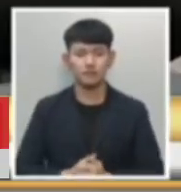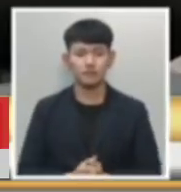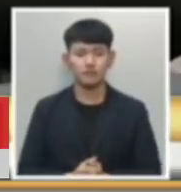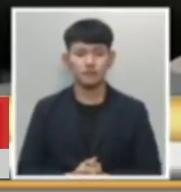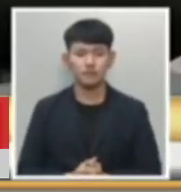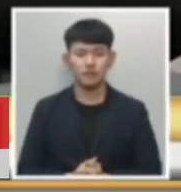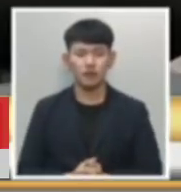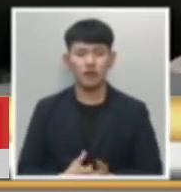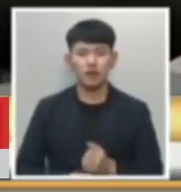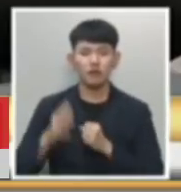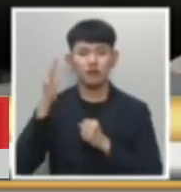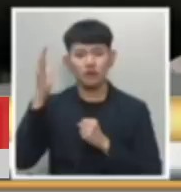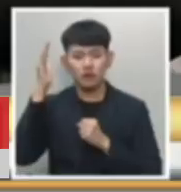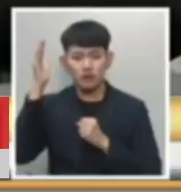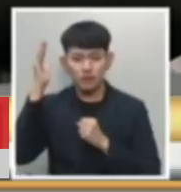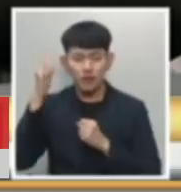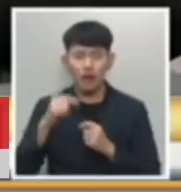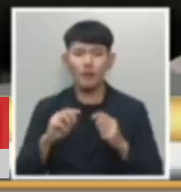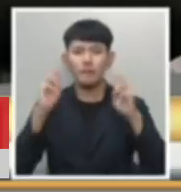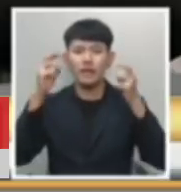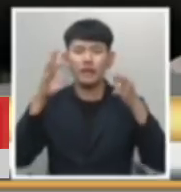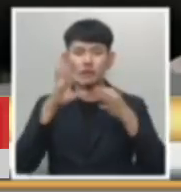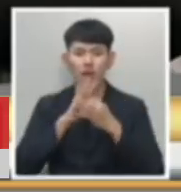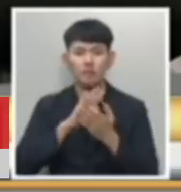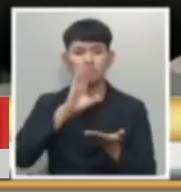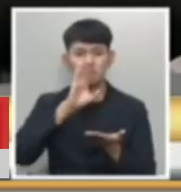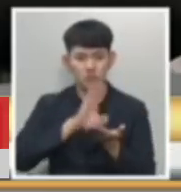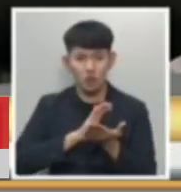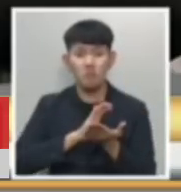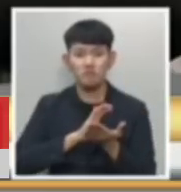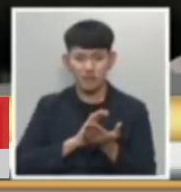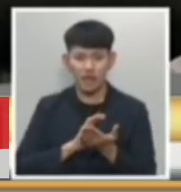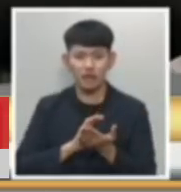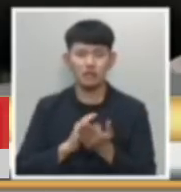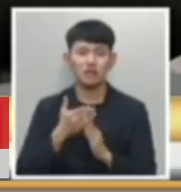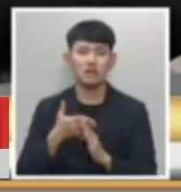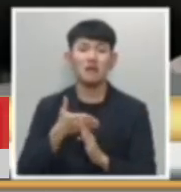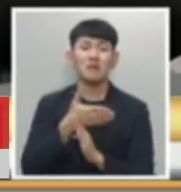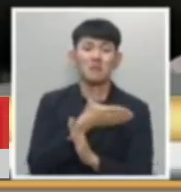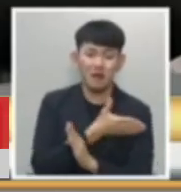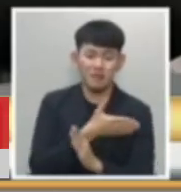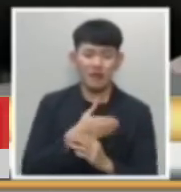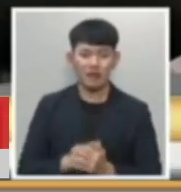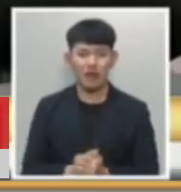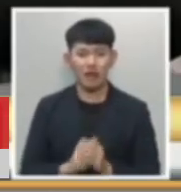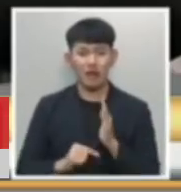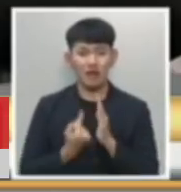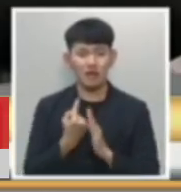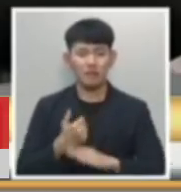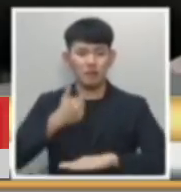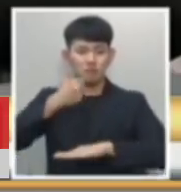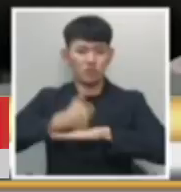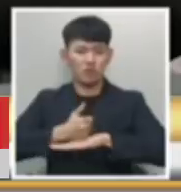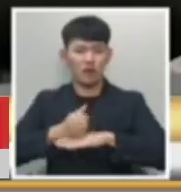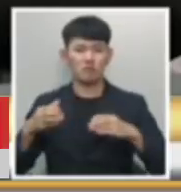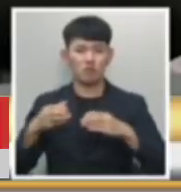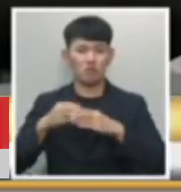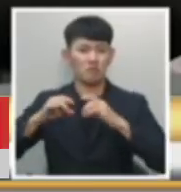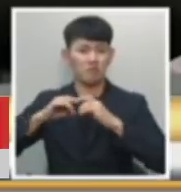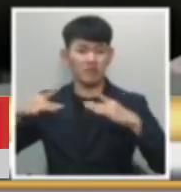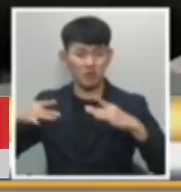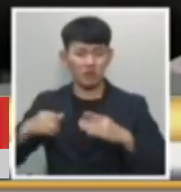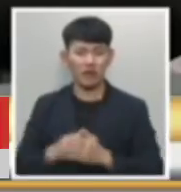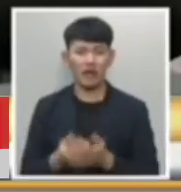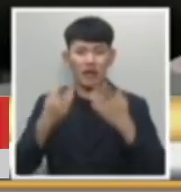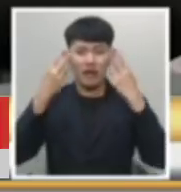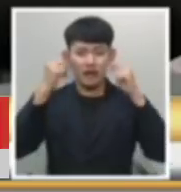การอภิปรายพิจารณางบประมาณในช่วงที่ผ่านมาเริ่มตั้งแต่ท่านผู้นำฝ่ายค้านหลังจากที่ท่านนายกรัฐมนตรีได้แถล